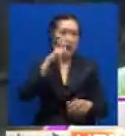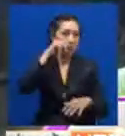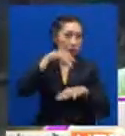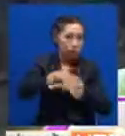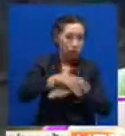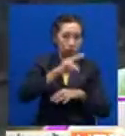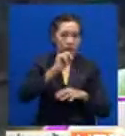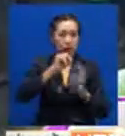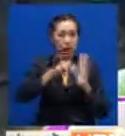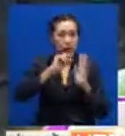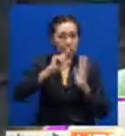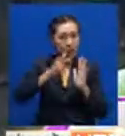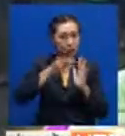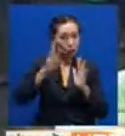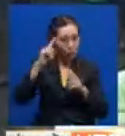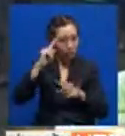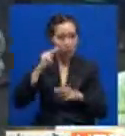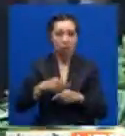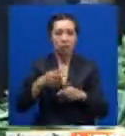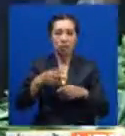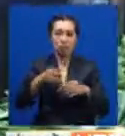บ่อน้ำร้อนที่บ้านห้วยน้ำหนักตัวยค่ะ